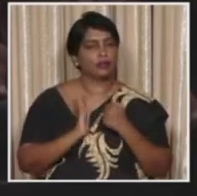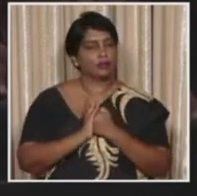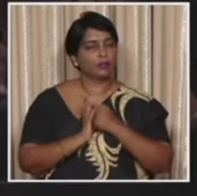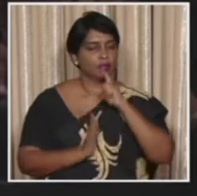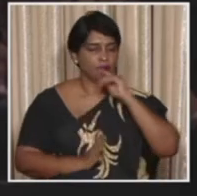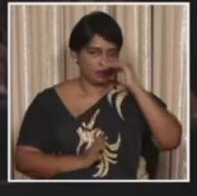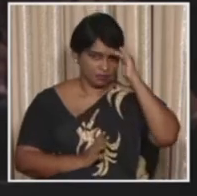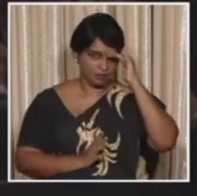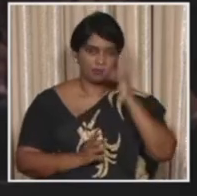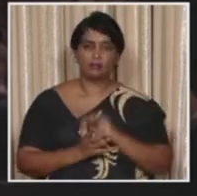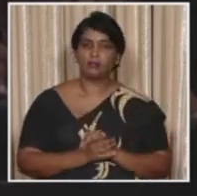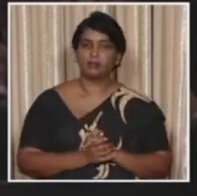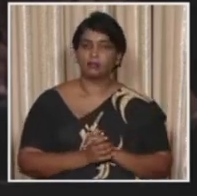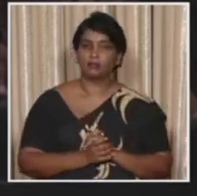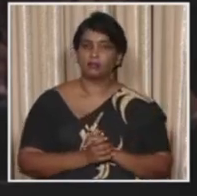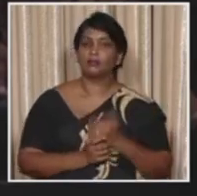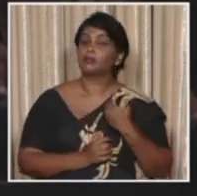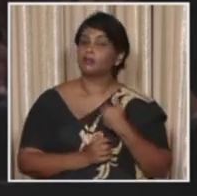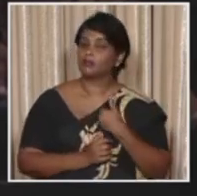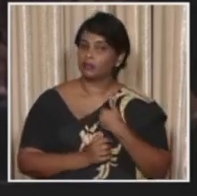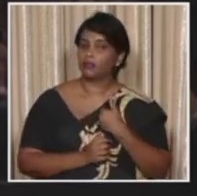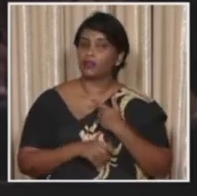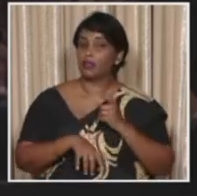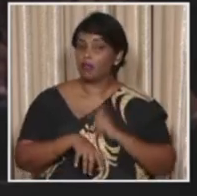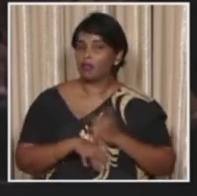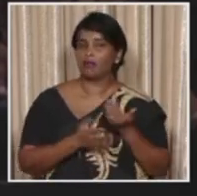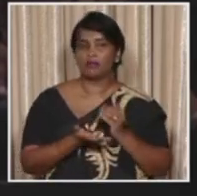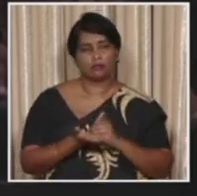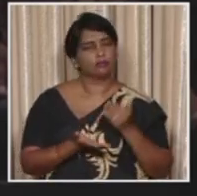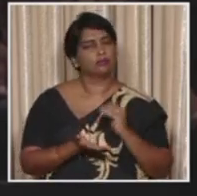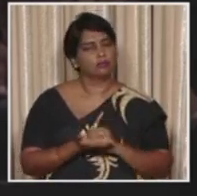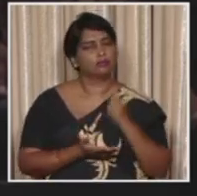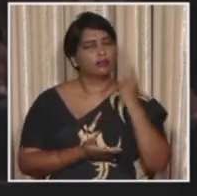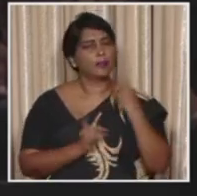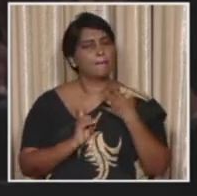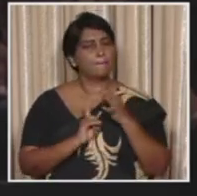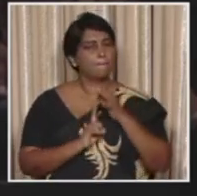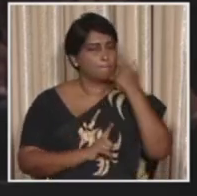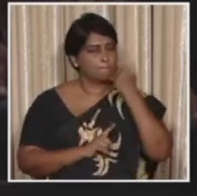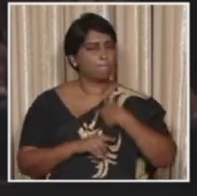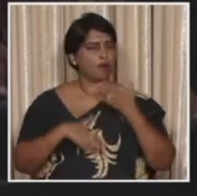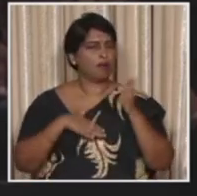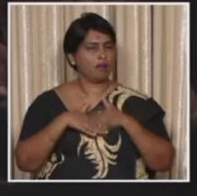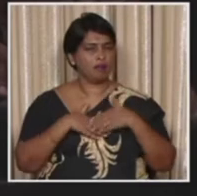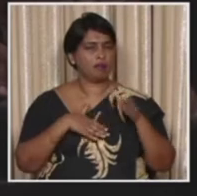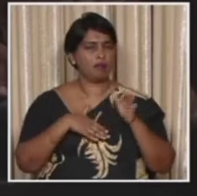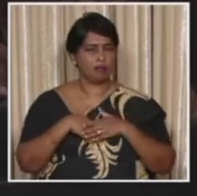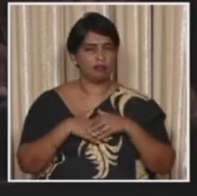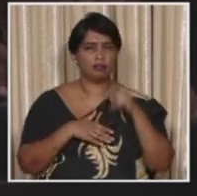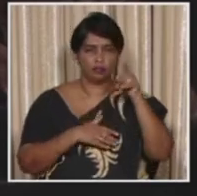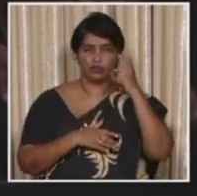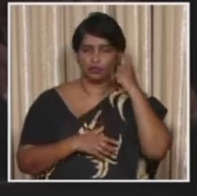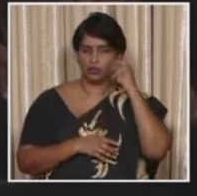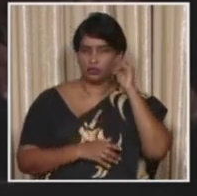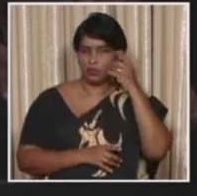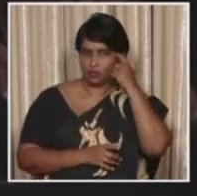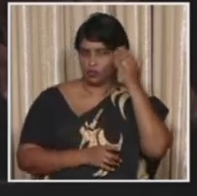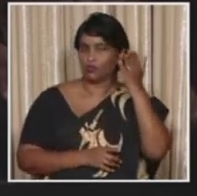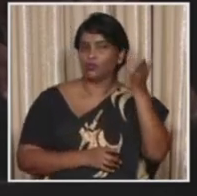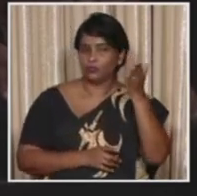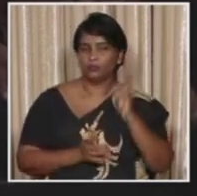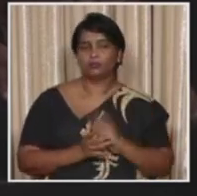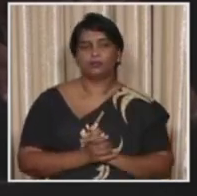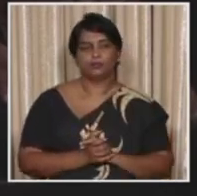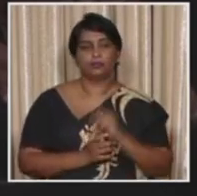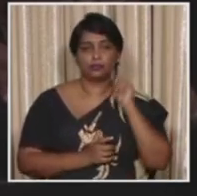kemudian mama awasta ganana kedi, paut bilke murudunna karna kipiak danna, obutumat samar karna danna.